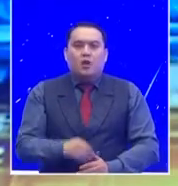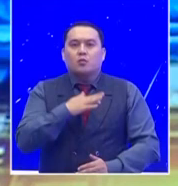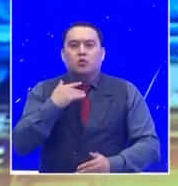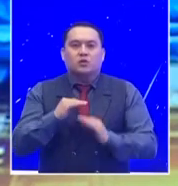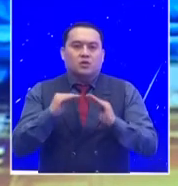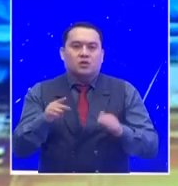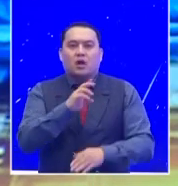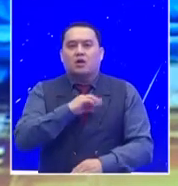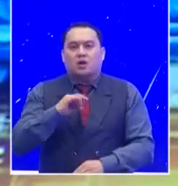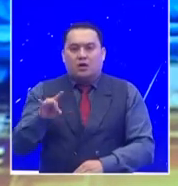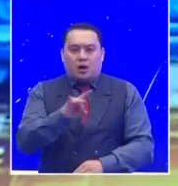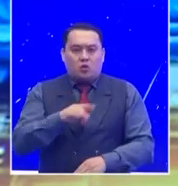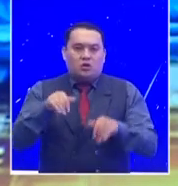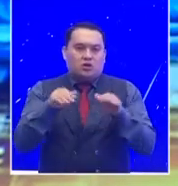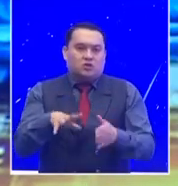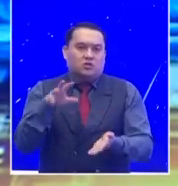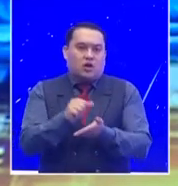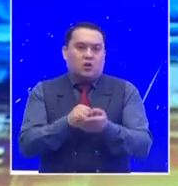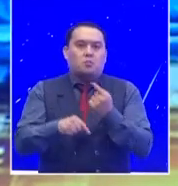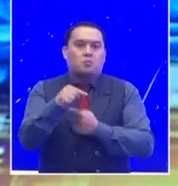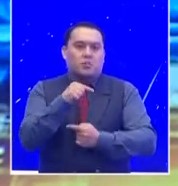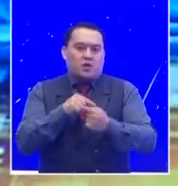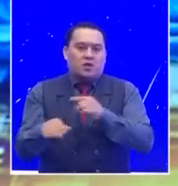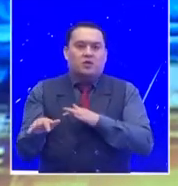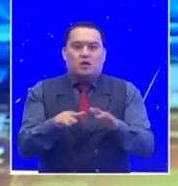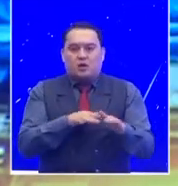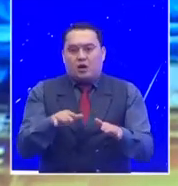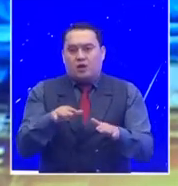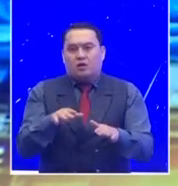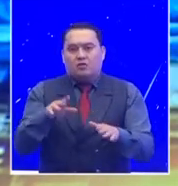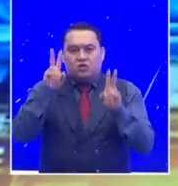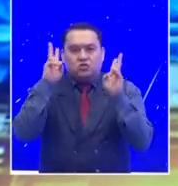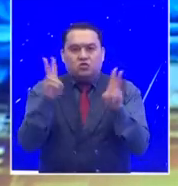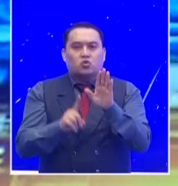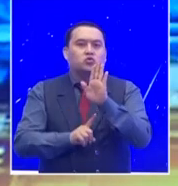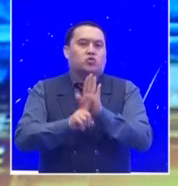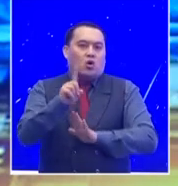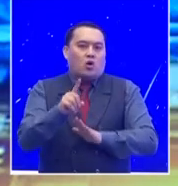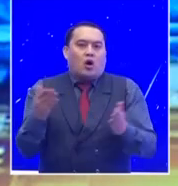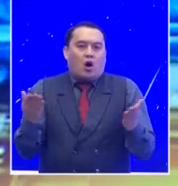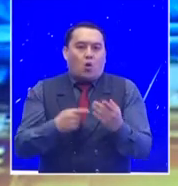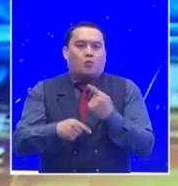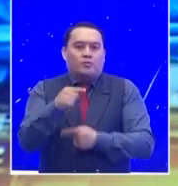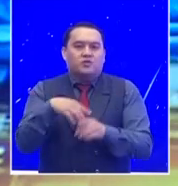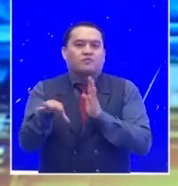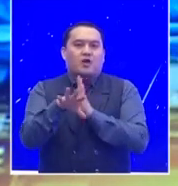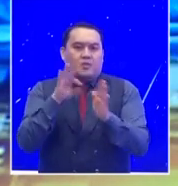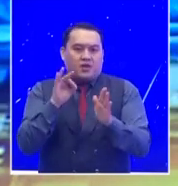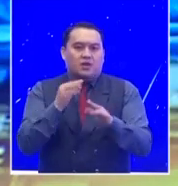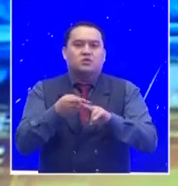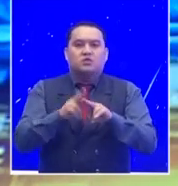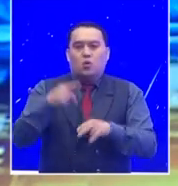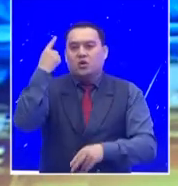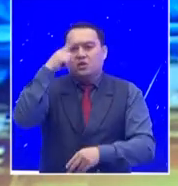Многодетные мамы Талгарского района решили заняться предпринимательской деятельностью. Правда, пока не знают, с чего начать и какой вид бизнеса выбрать. Со